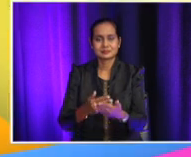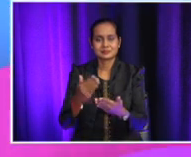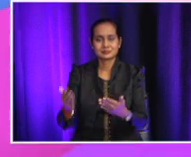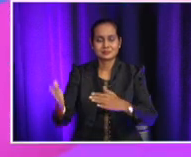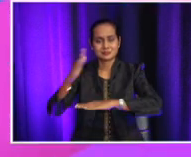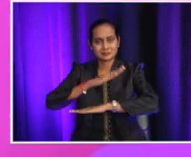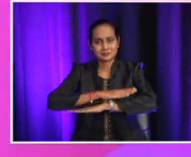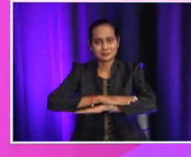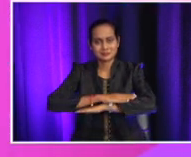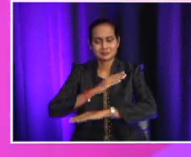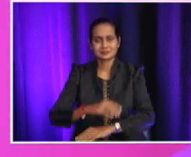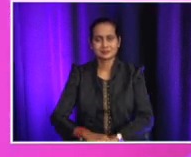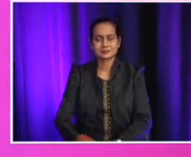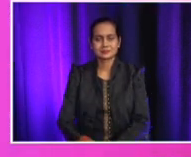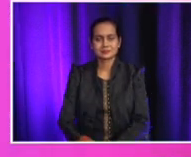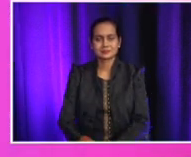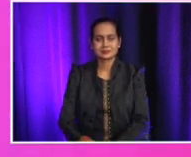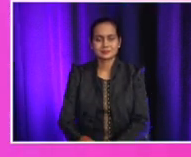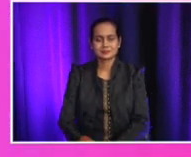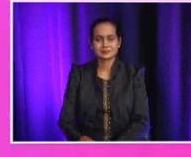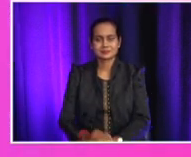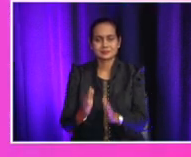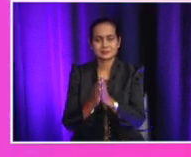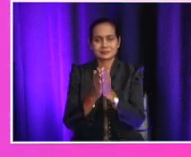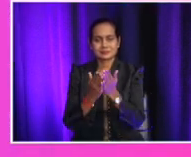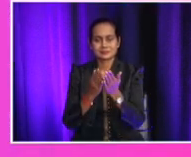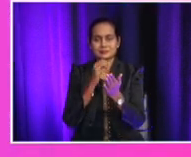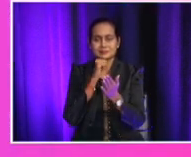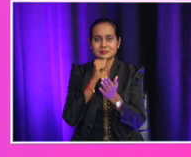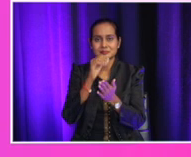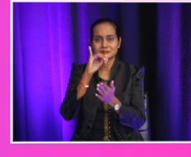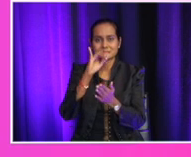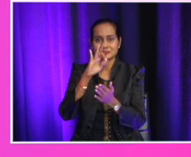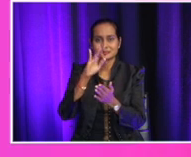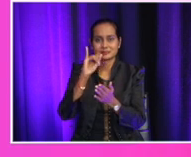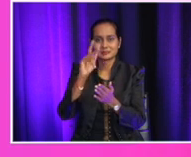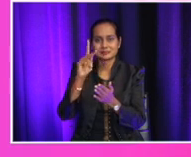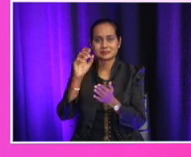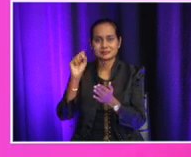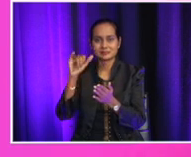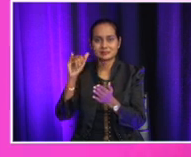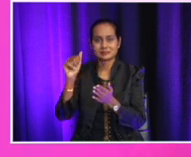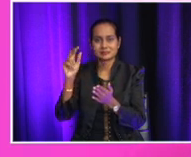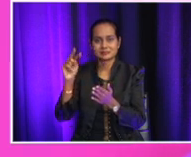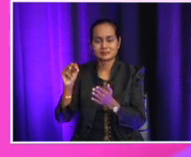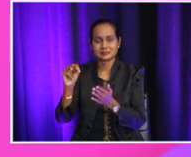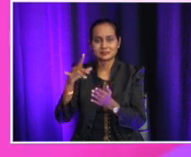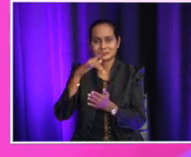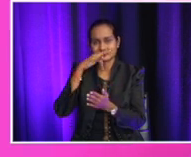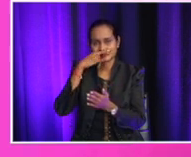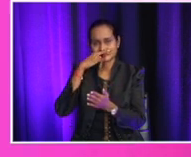46 400 buku bukan Vixion 129 20900 comic